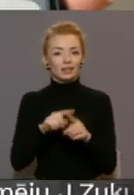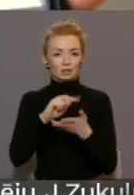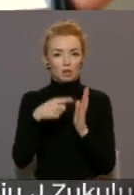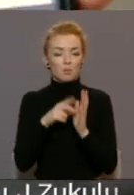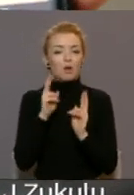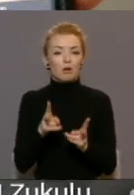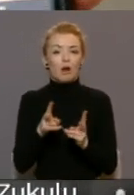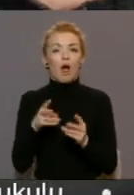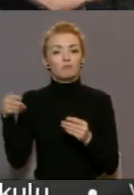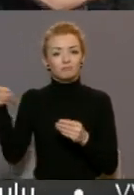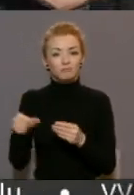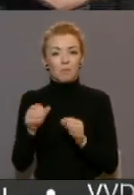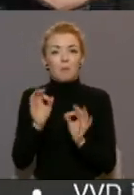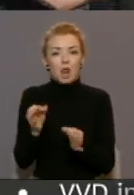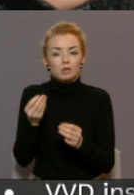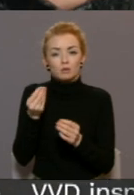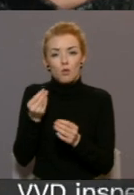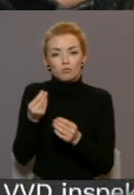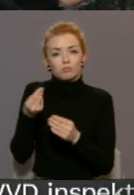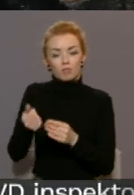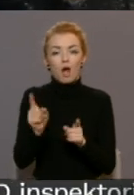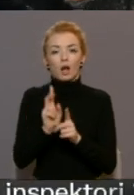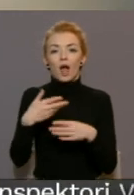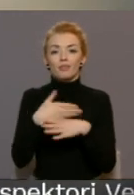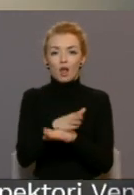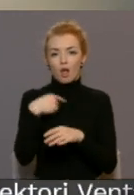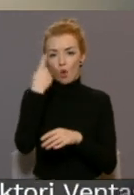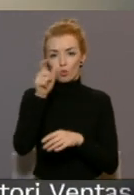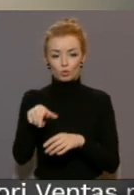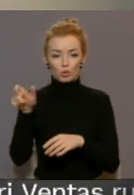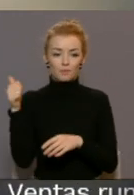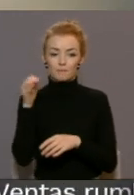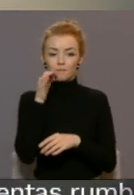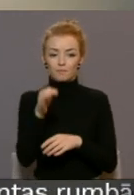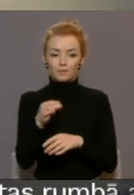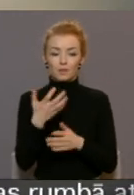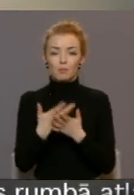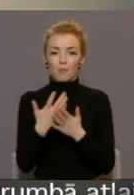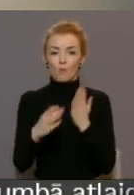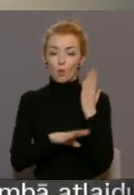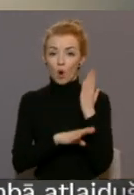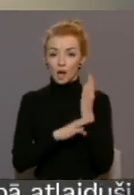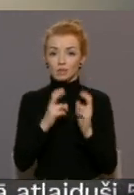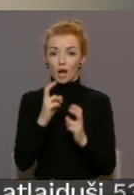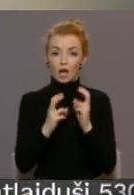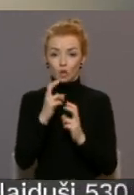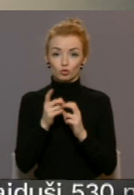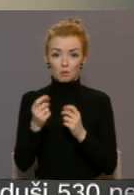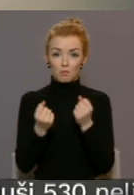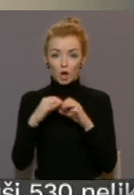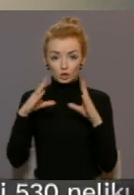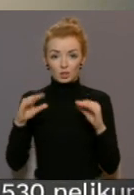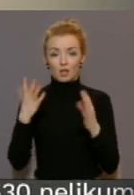kā atlīdzība tiek iekasēta un tieši kā sadalīta autoriem. Koksnes sagatavošanas mašīnā. Uzstādītajā